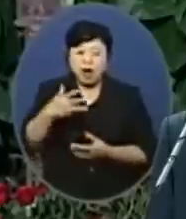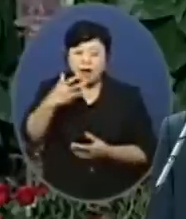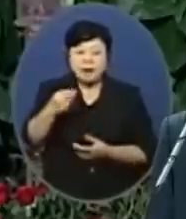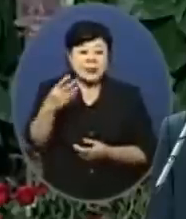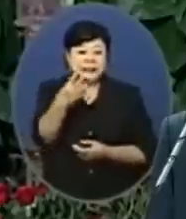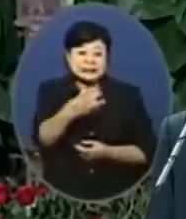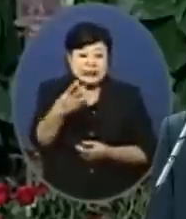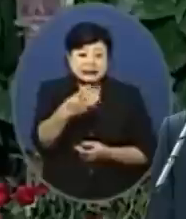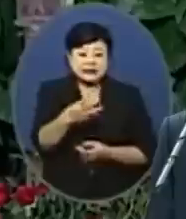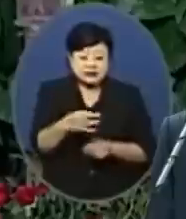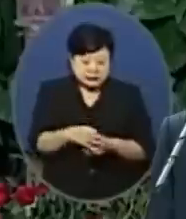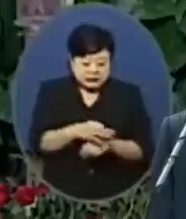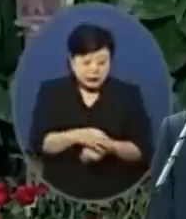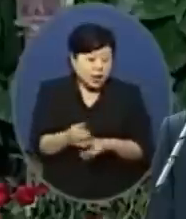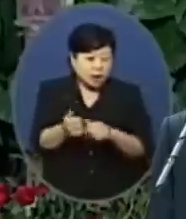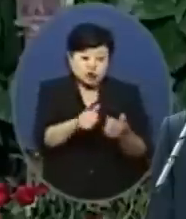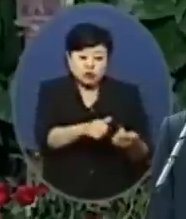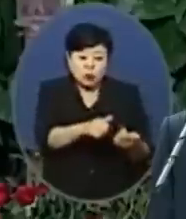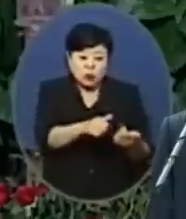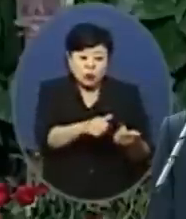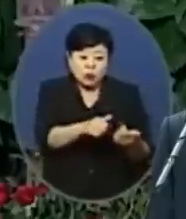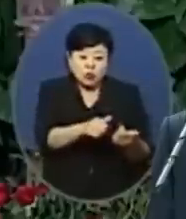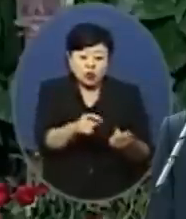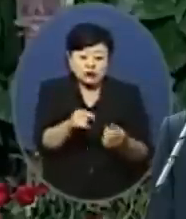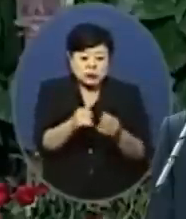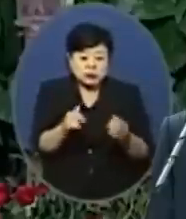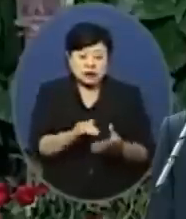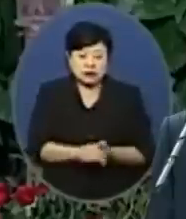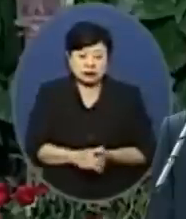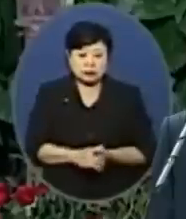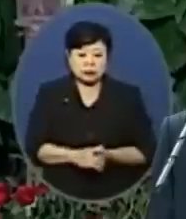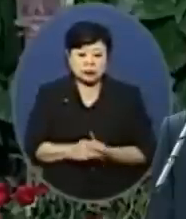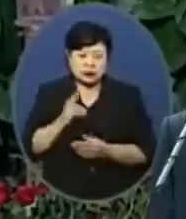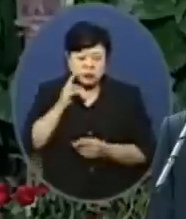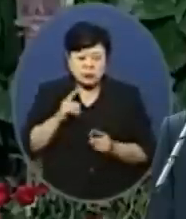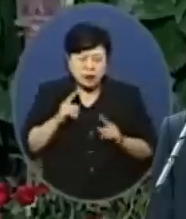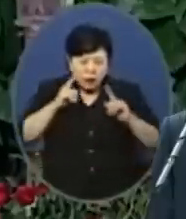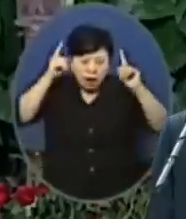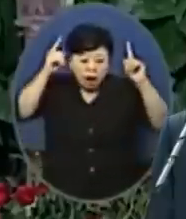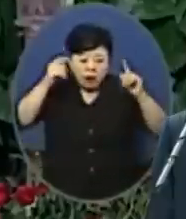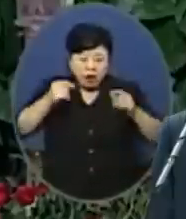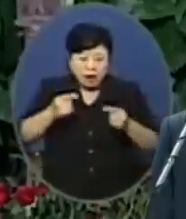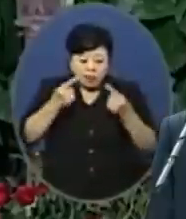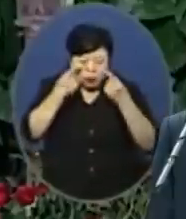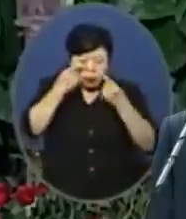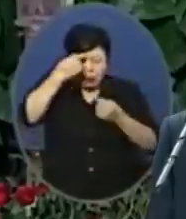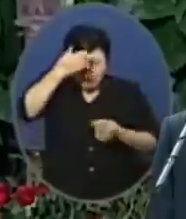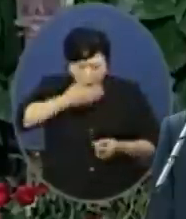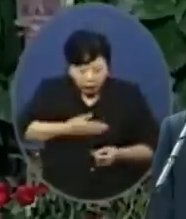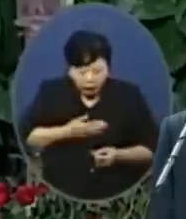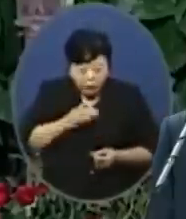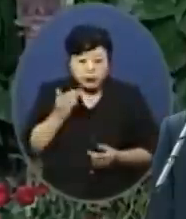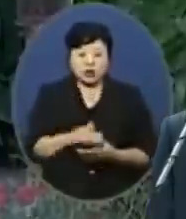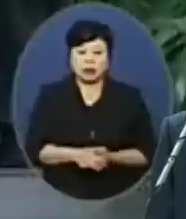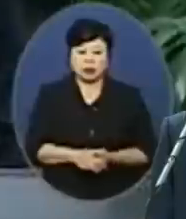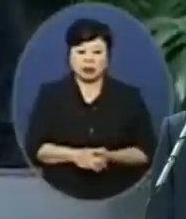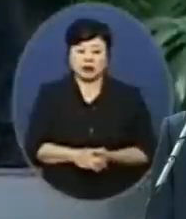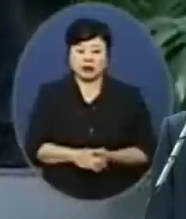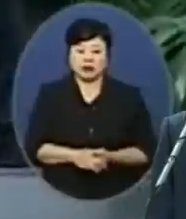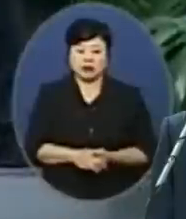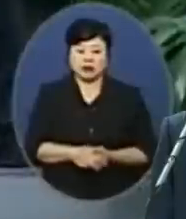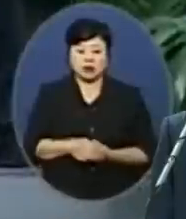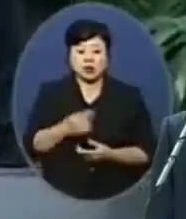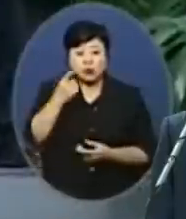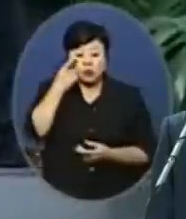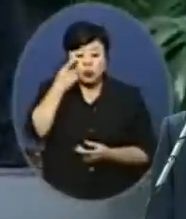4천 개의 세포가 죽습니다. 어떤 사람은 심히 분노하고 난 다음 눈앞이 캄캄해진다. 눈에 세포가